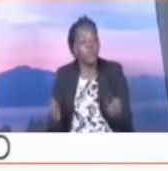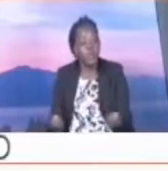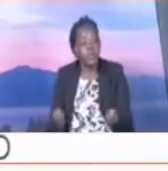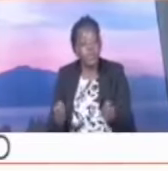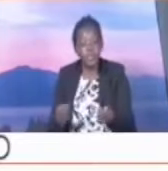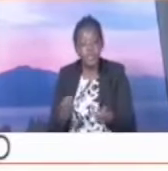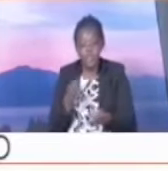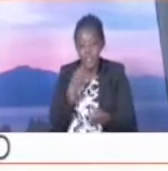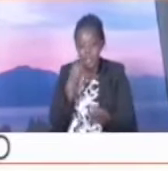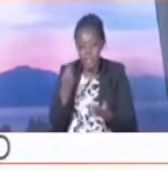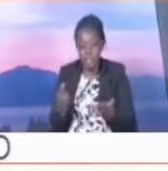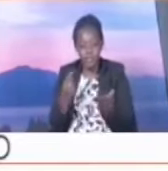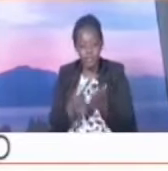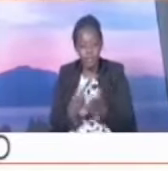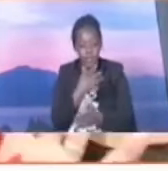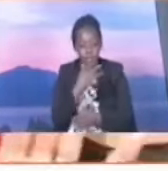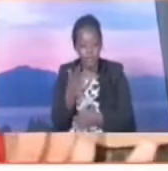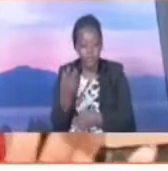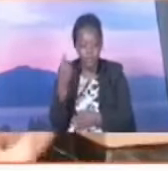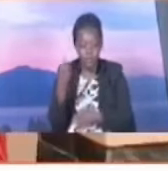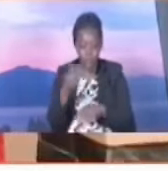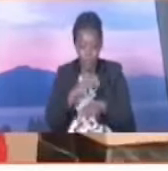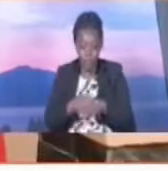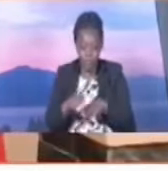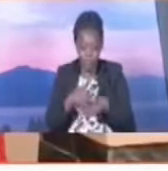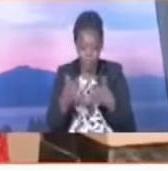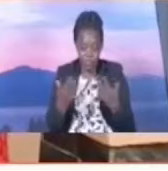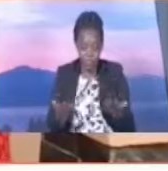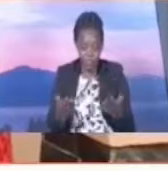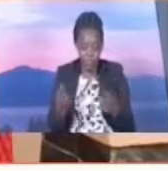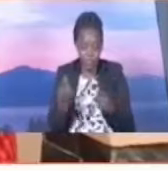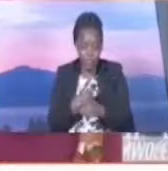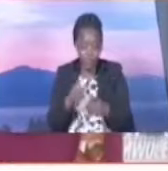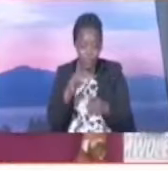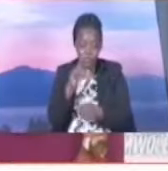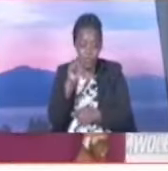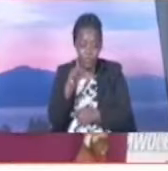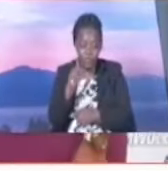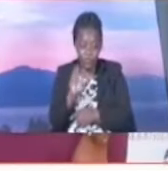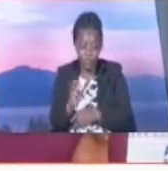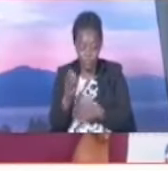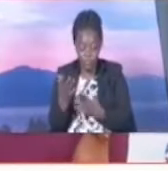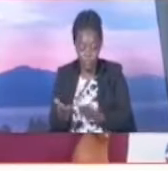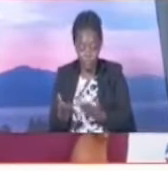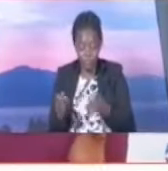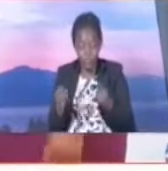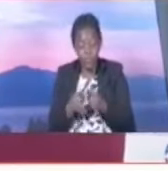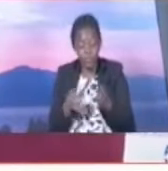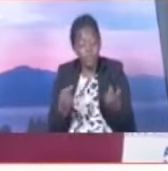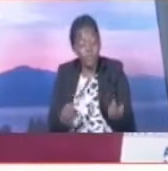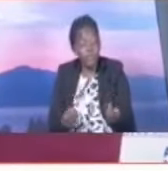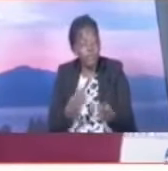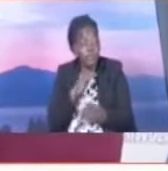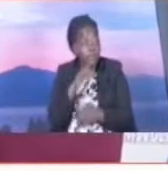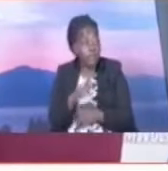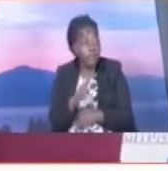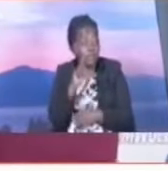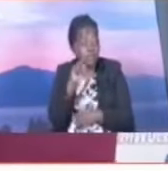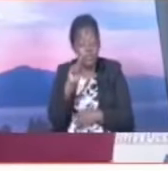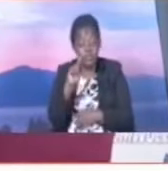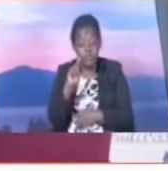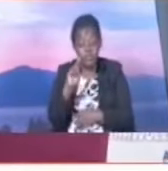Uganda's number one fish. It's fresh every day straight from Lake Victoria. Fatuma Nachiwala Chivombi omwogezi wa Luba